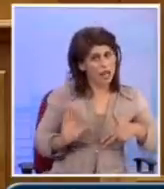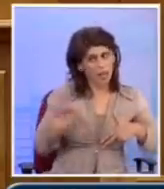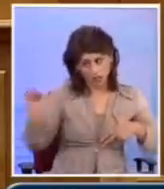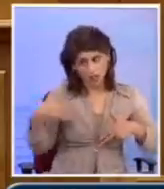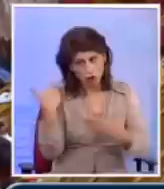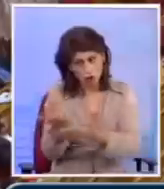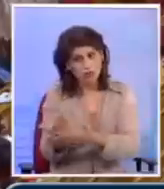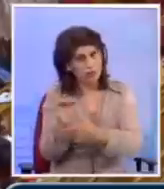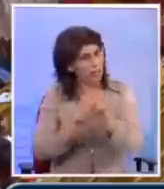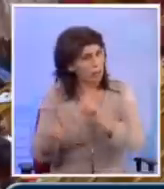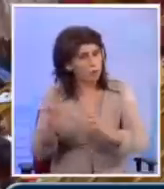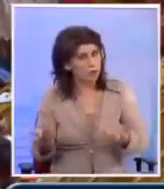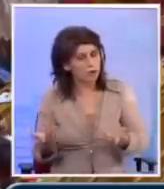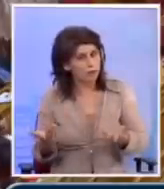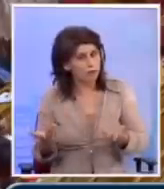το ζήτησε κανείς?